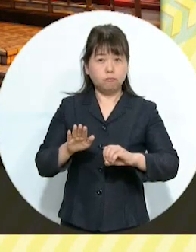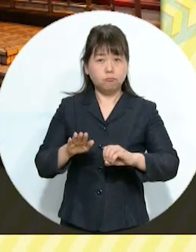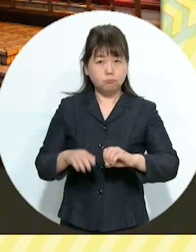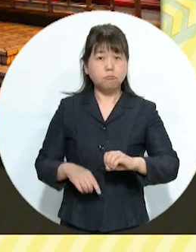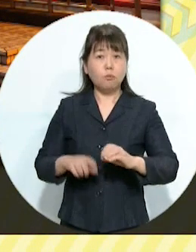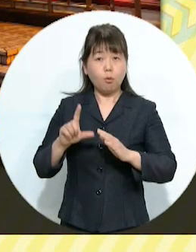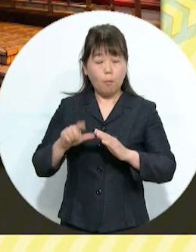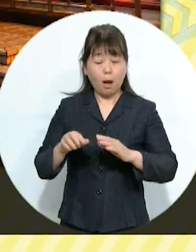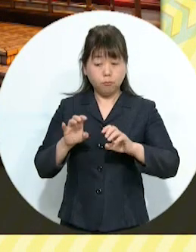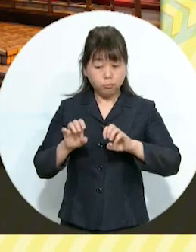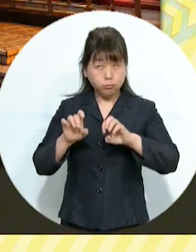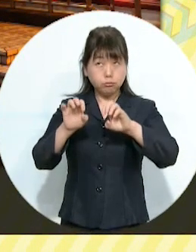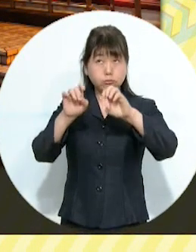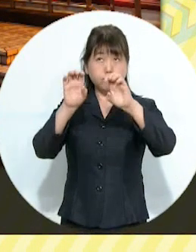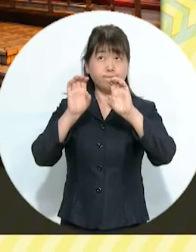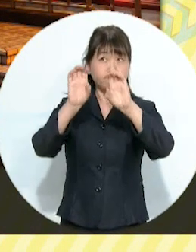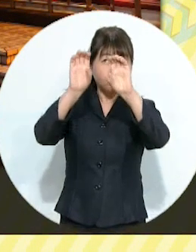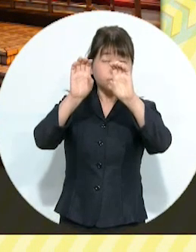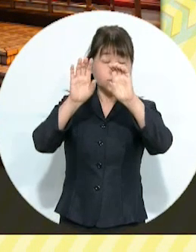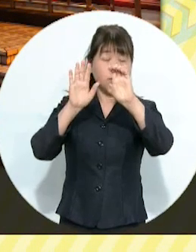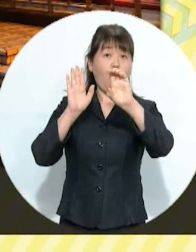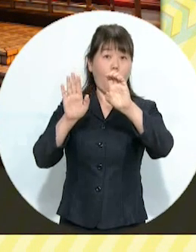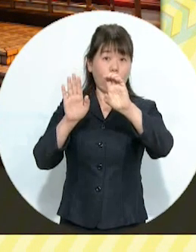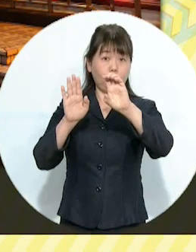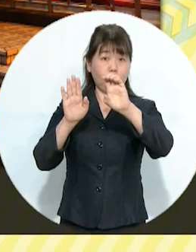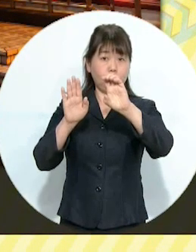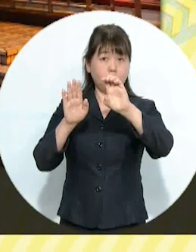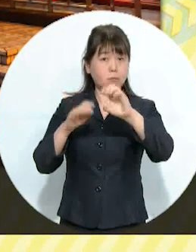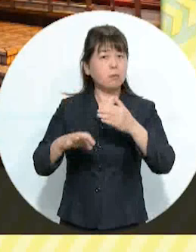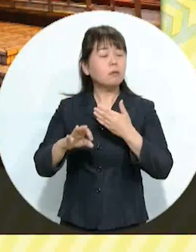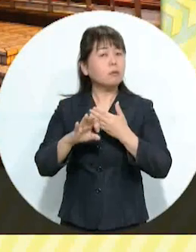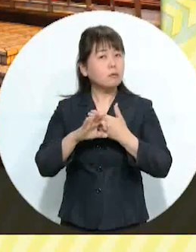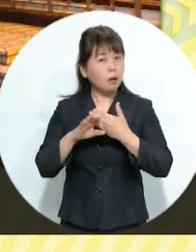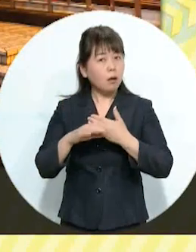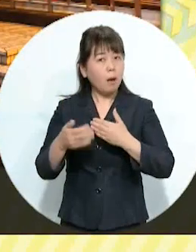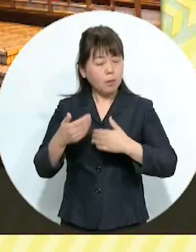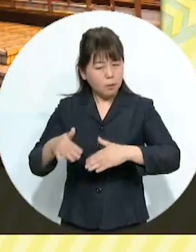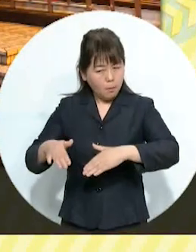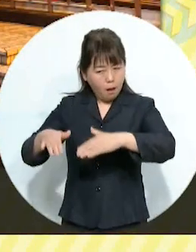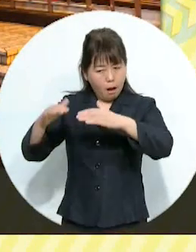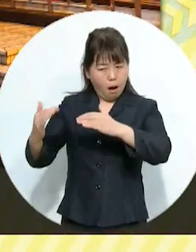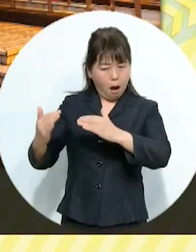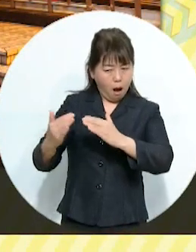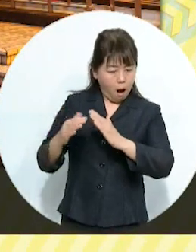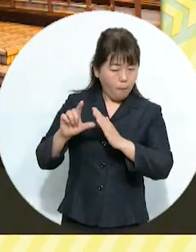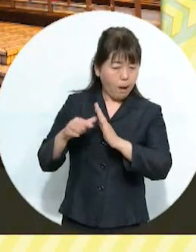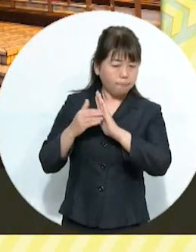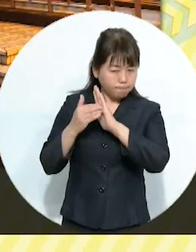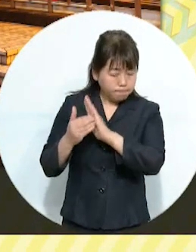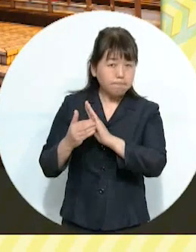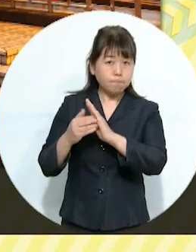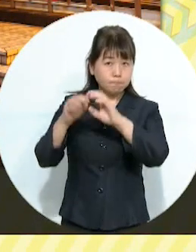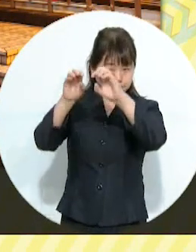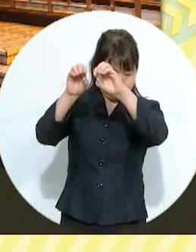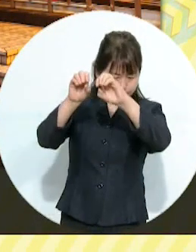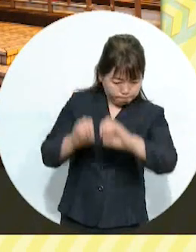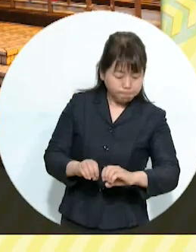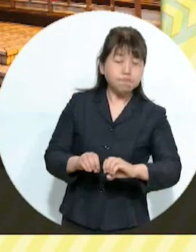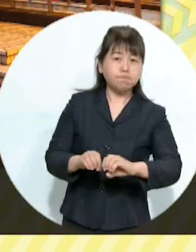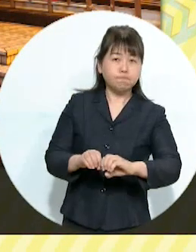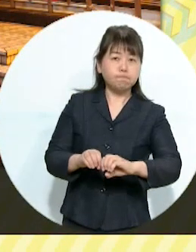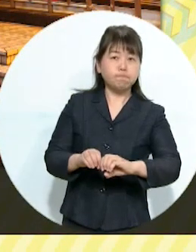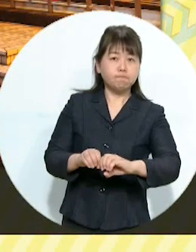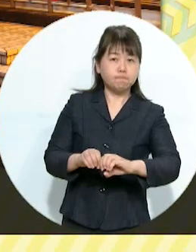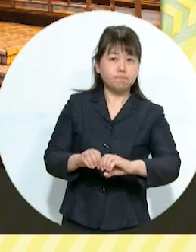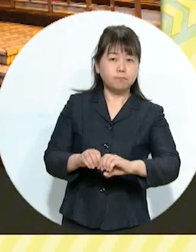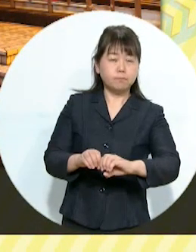ちょうど上の部分に折りたたんだ形で格納されておりますので、いざという時にはこの扉を上から下に向けて閉めて、で